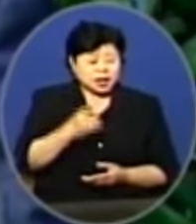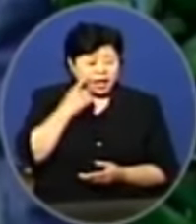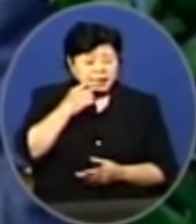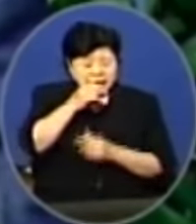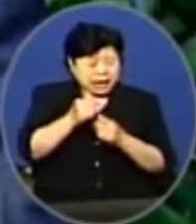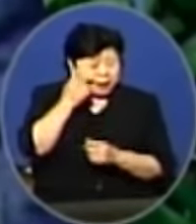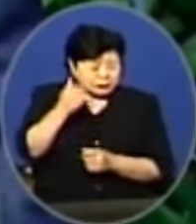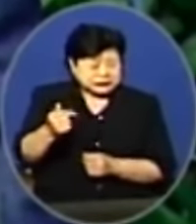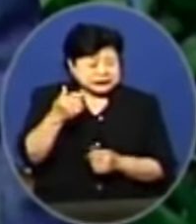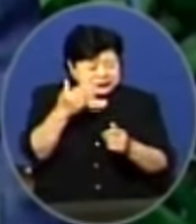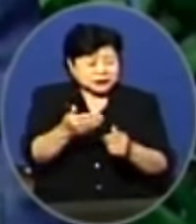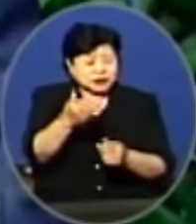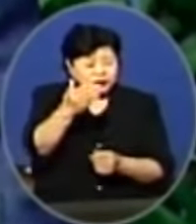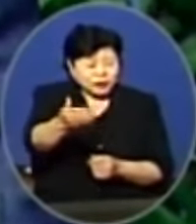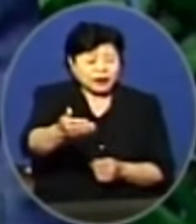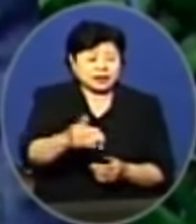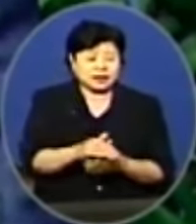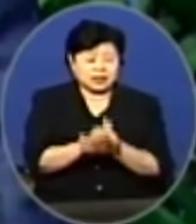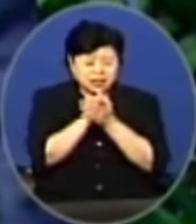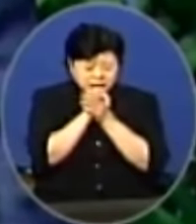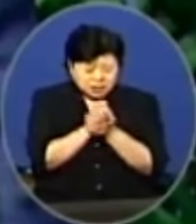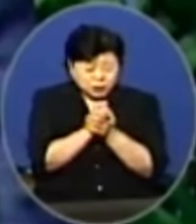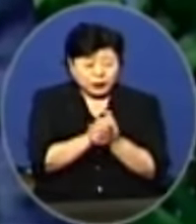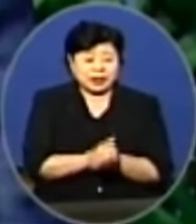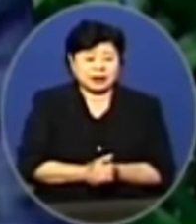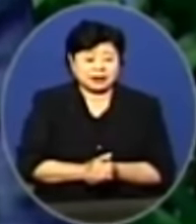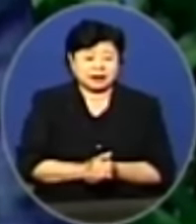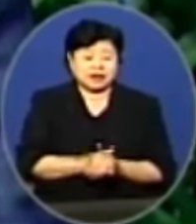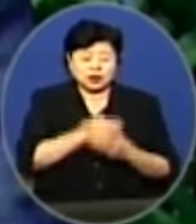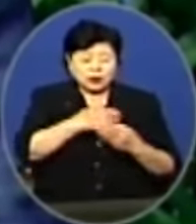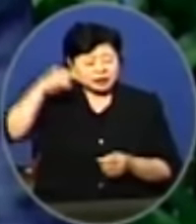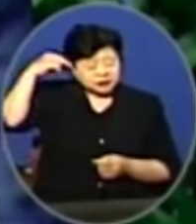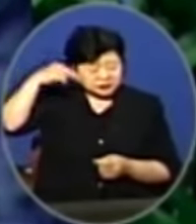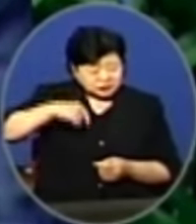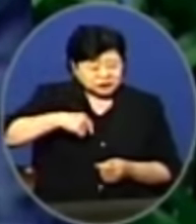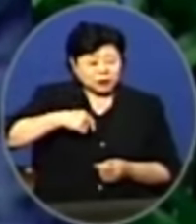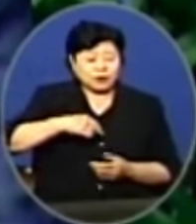천부께서 너를